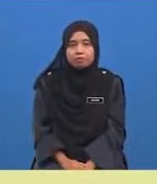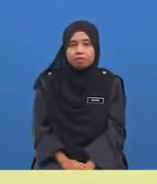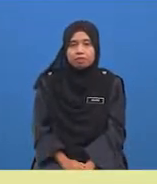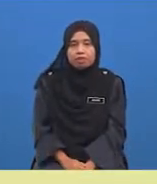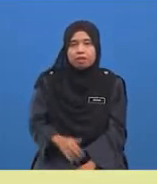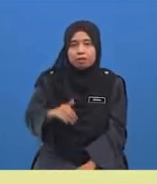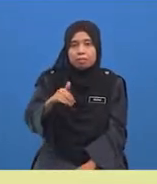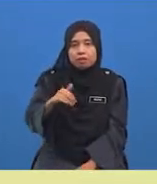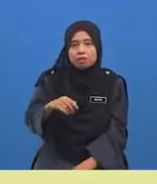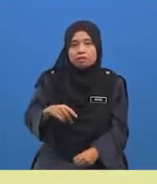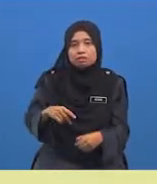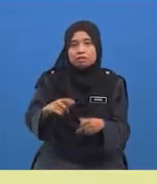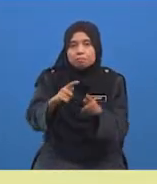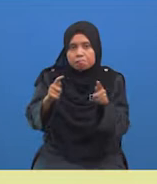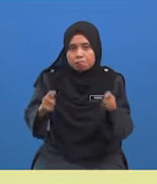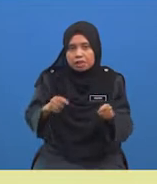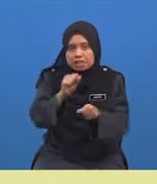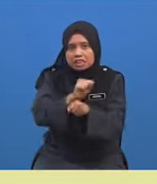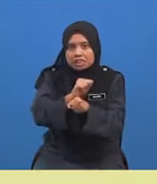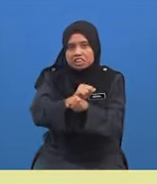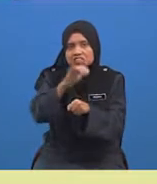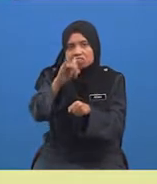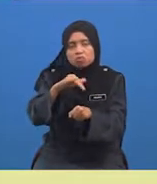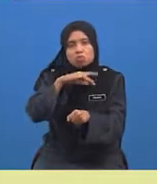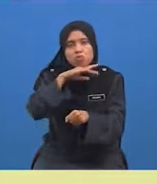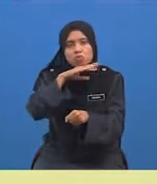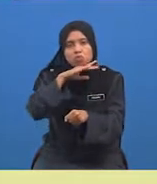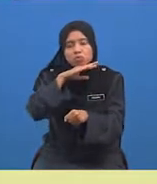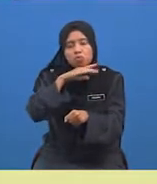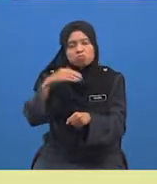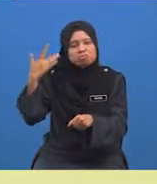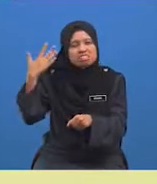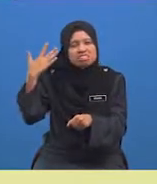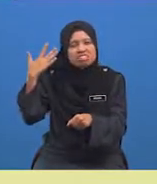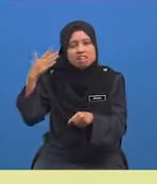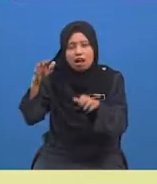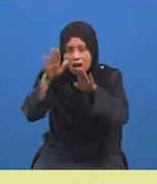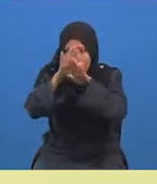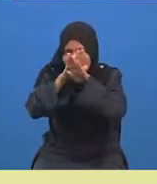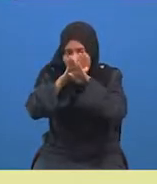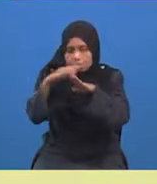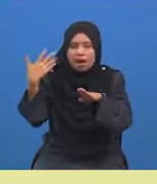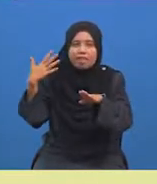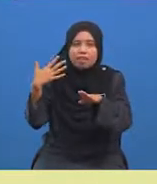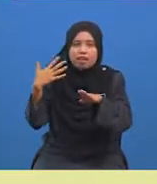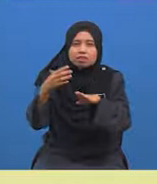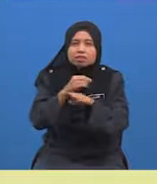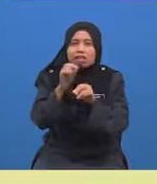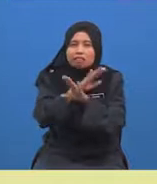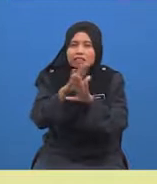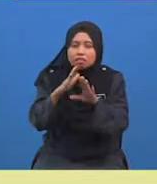Ya, keadaan tempat kerja yang kotor, bising, gelap, panas dan